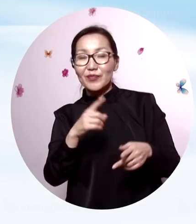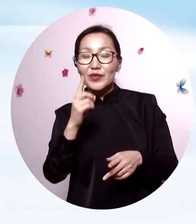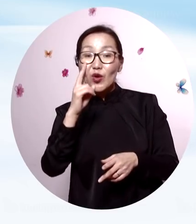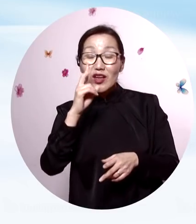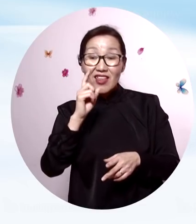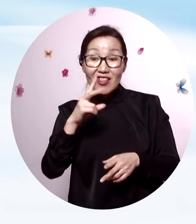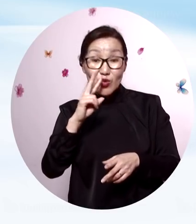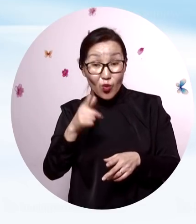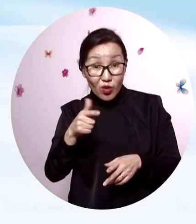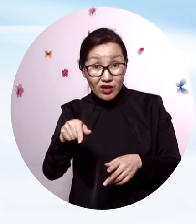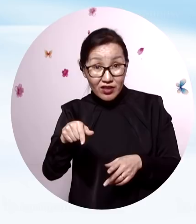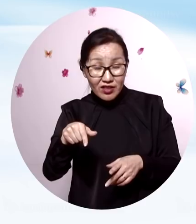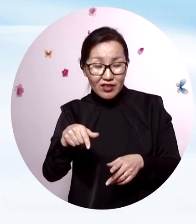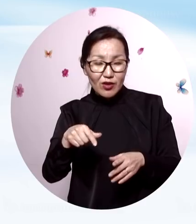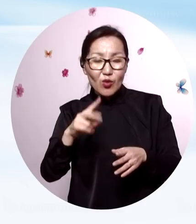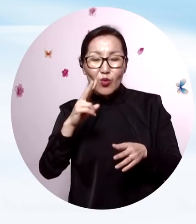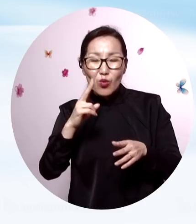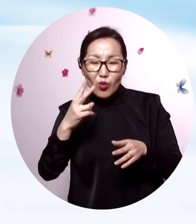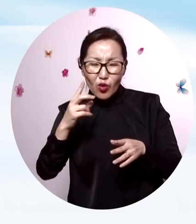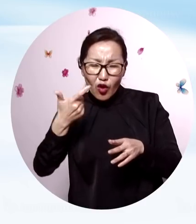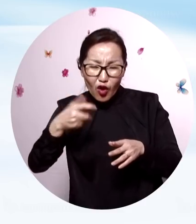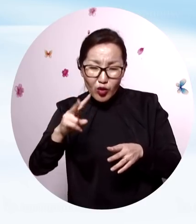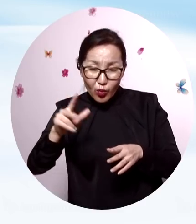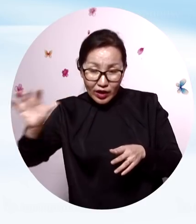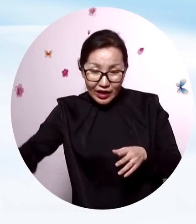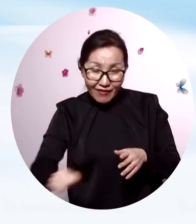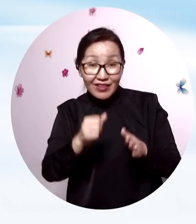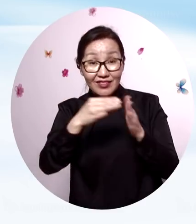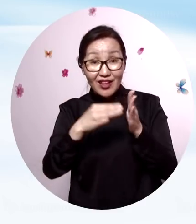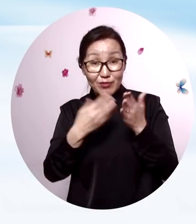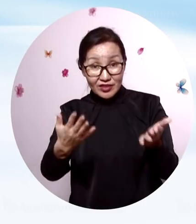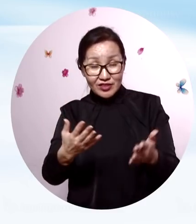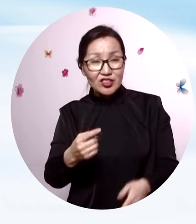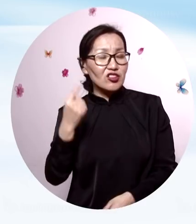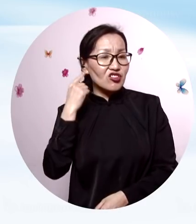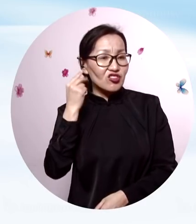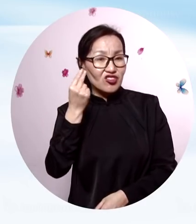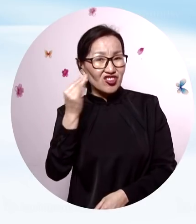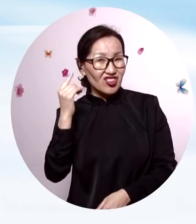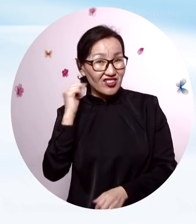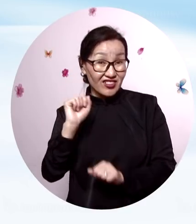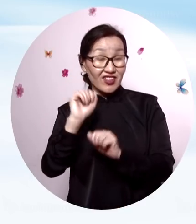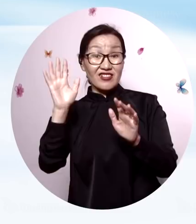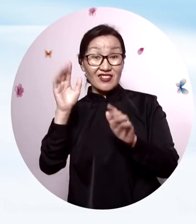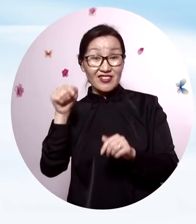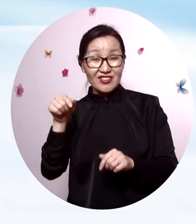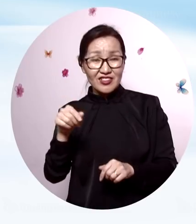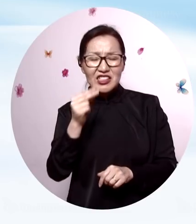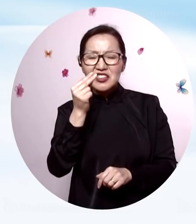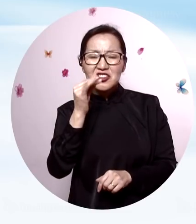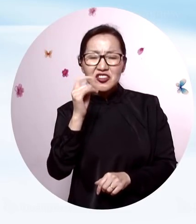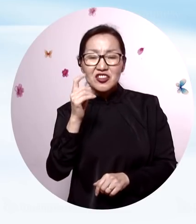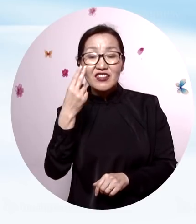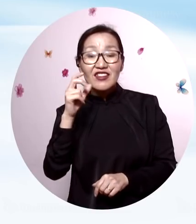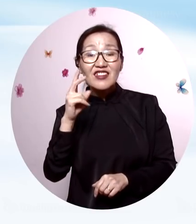бүрийн үндсэн утгыг нь тайлбарлана. За, хоёр үг байгаа. Чихийг дэлсжээ. Чих гэдэг үг